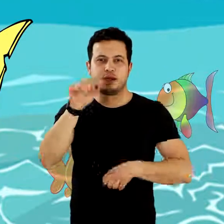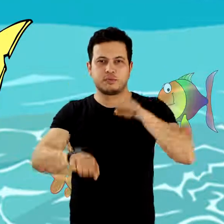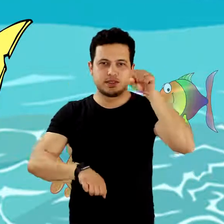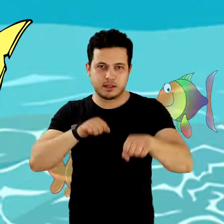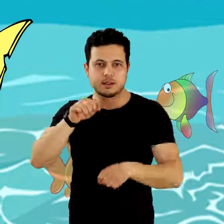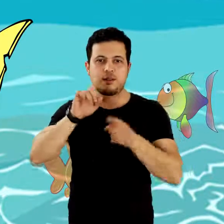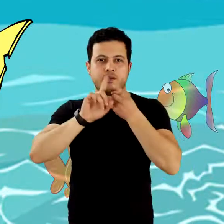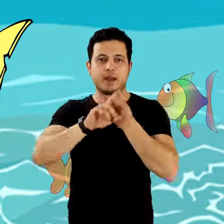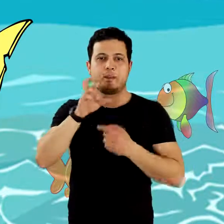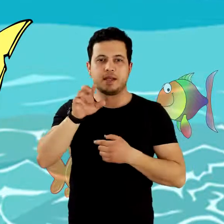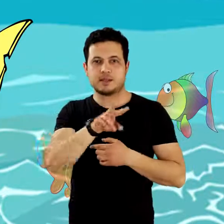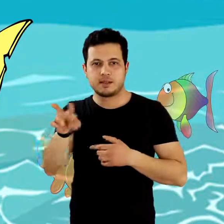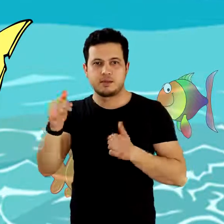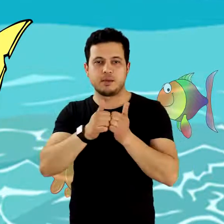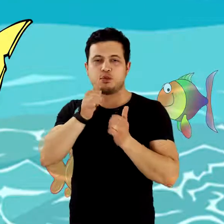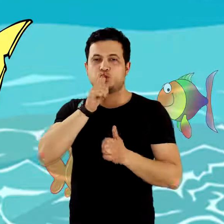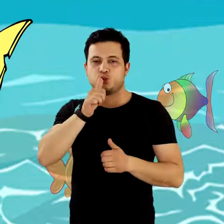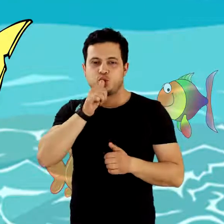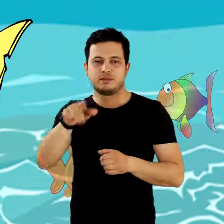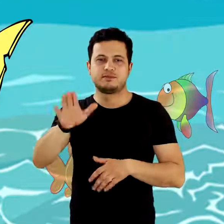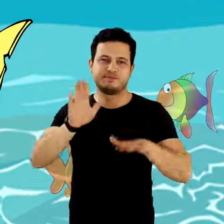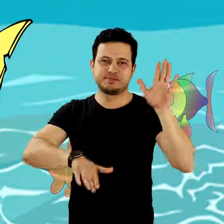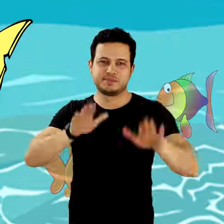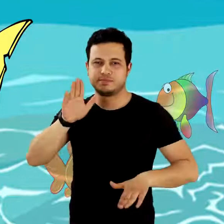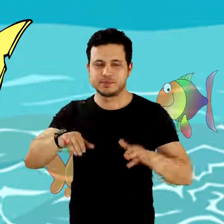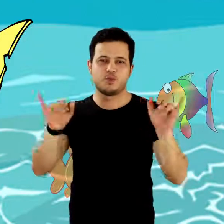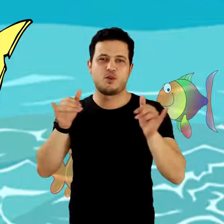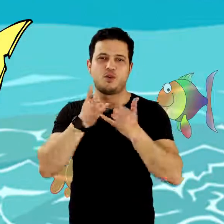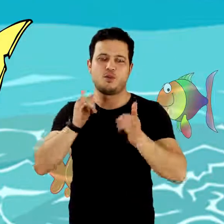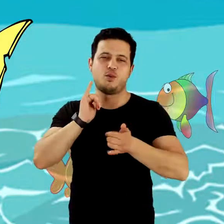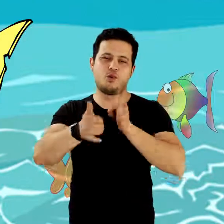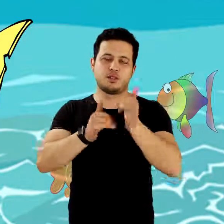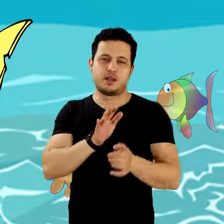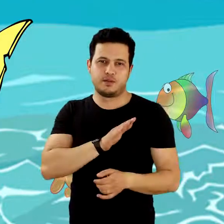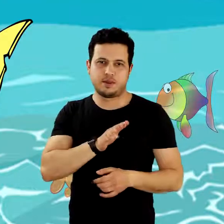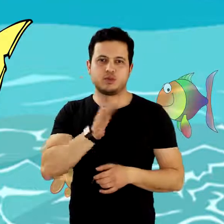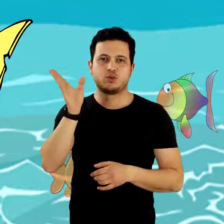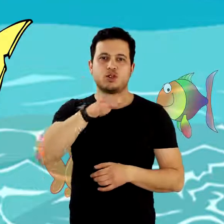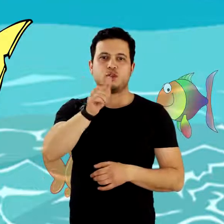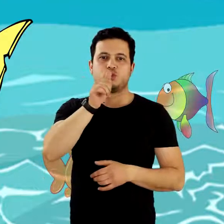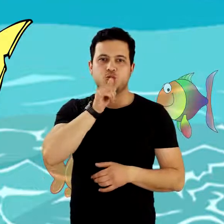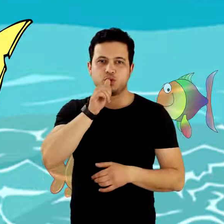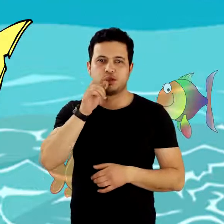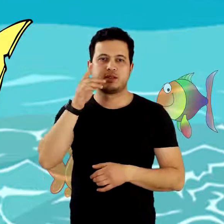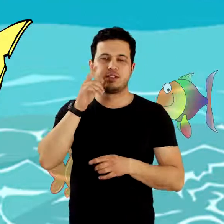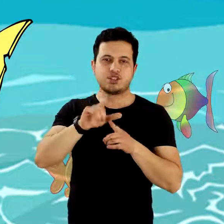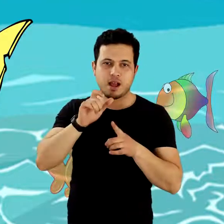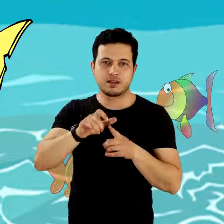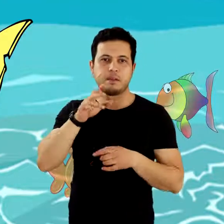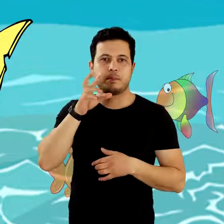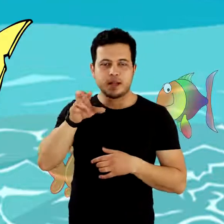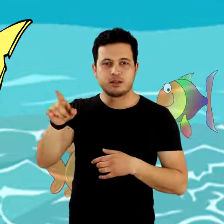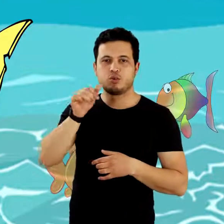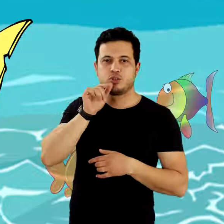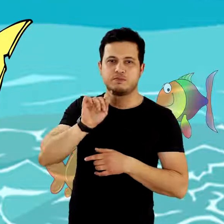da Pınar'la suyun tadını çıkartıyordu. Bir yandan da Çınar'la Selim'in üstüne su atıyorlardı.